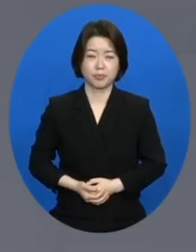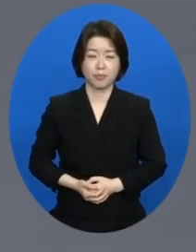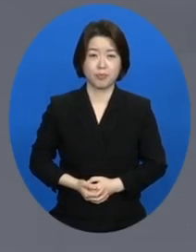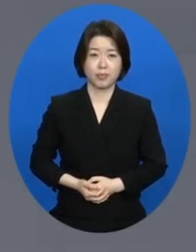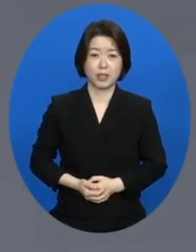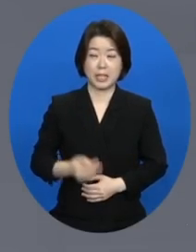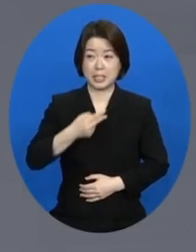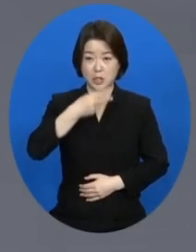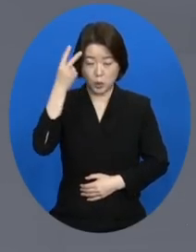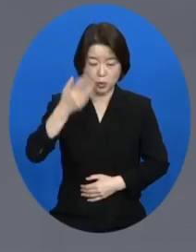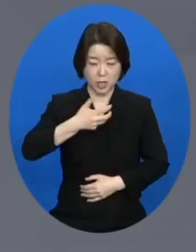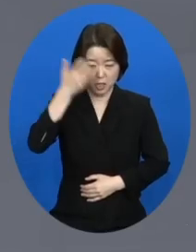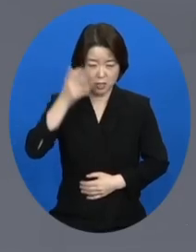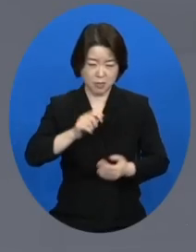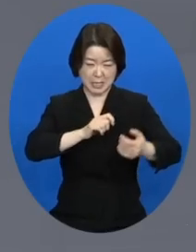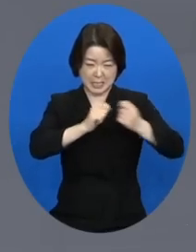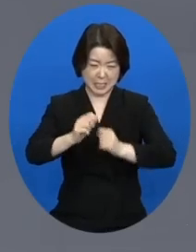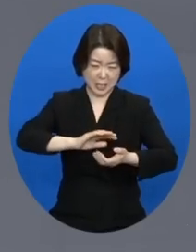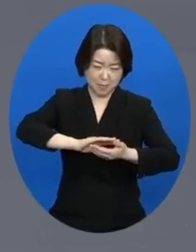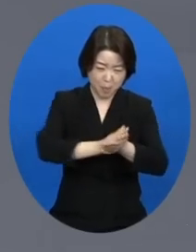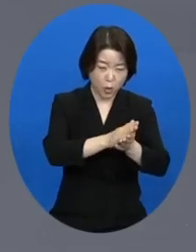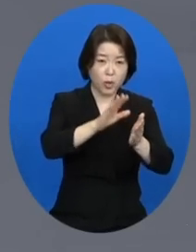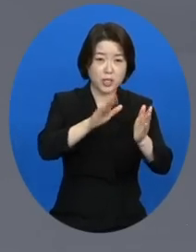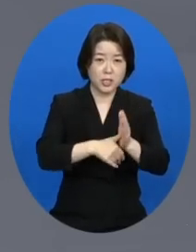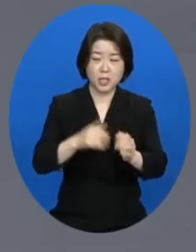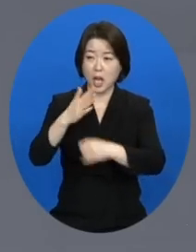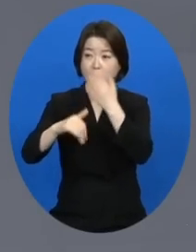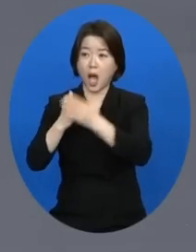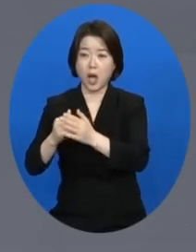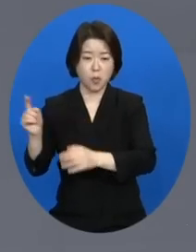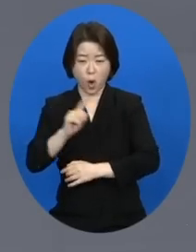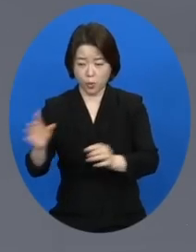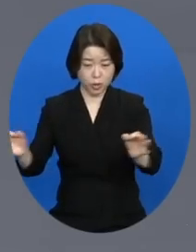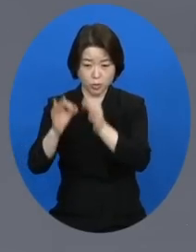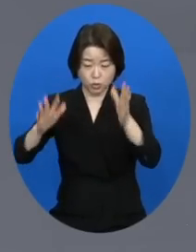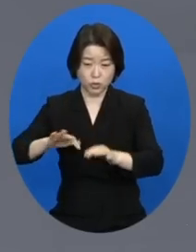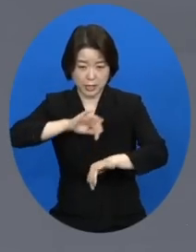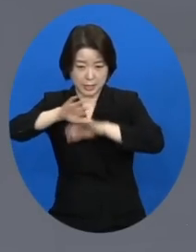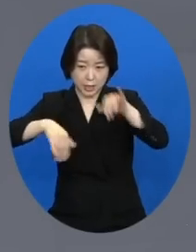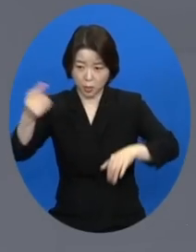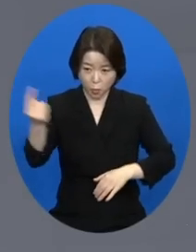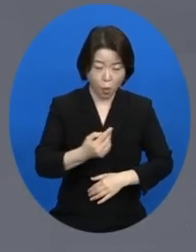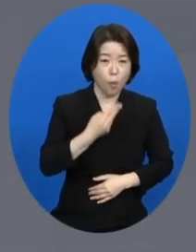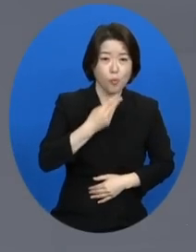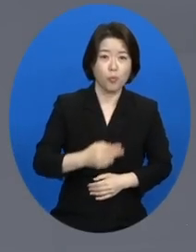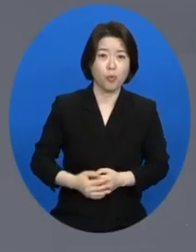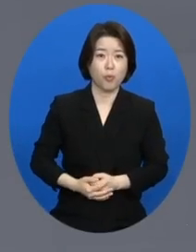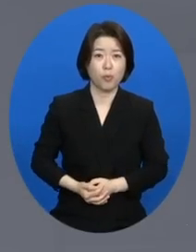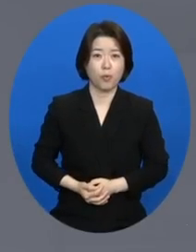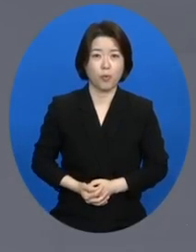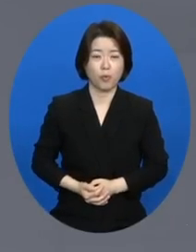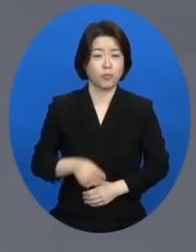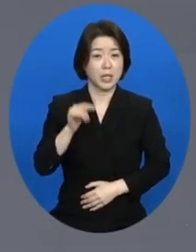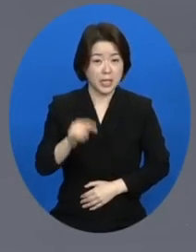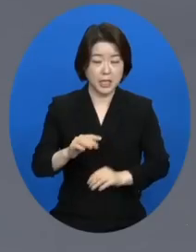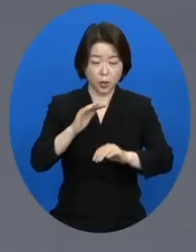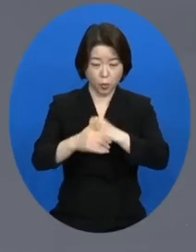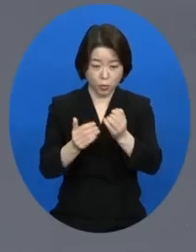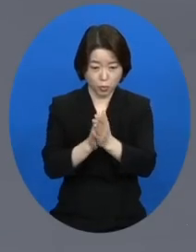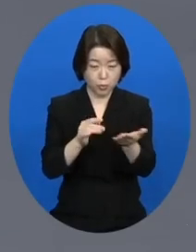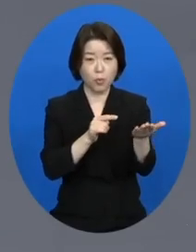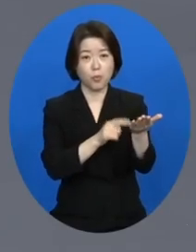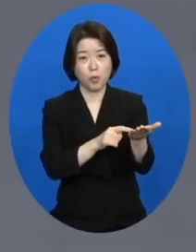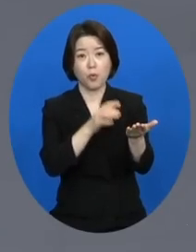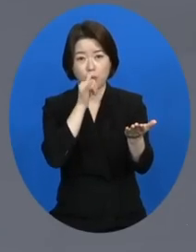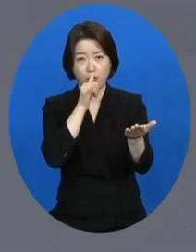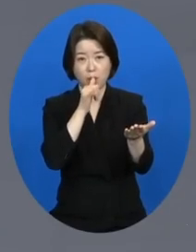요셉의 꿈이 찢겨지고 깨어지고 밟혀지고 있을 때 하나님은 어떤 순간에도 개입하지 않더라는 거예요. 이것이 오늘 본문이 보여주고 있는